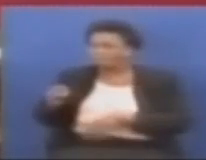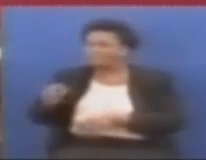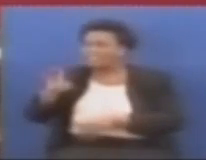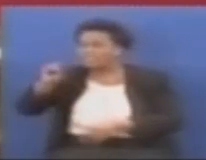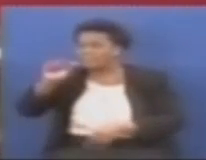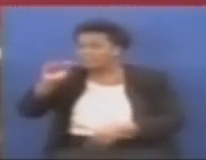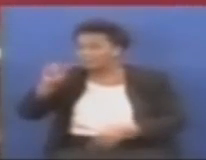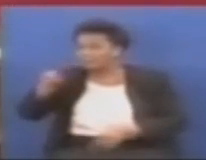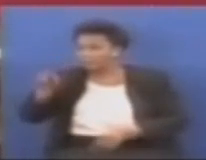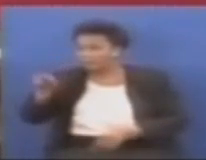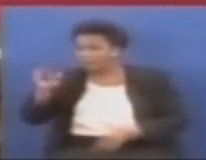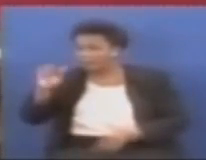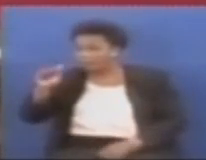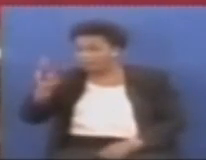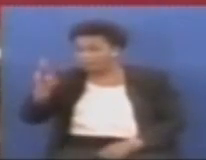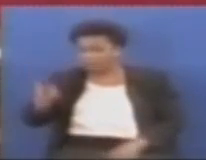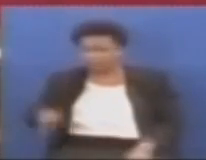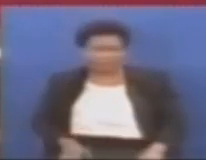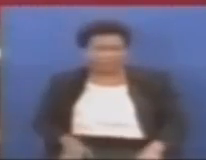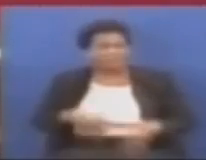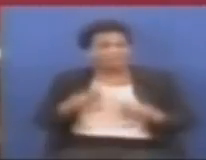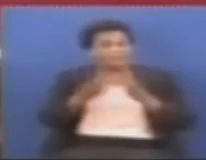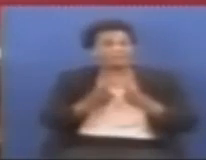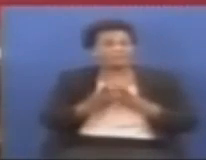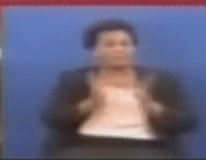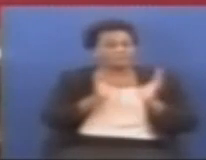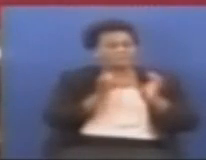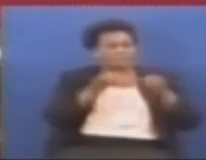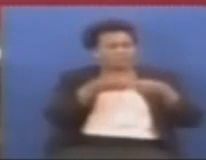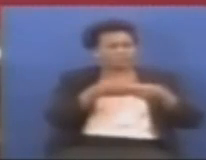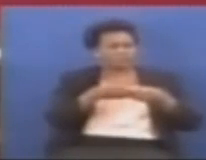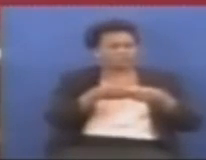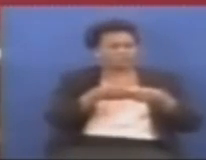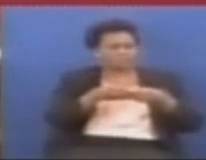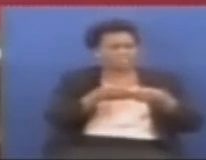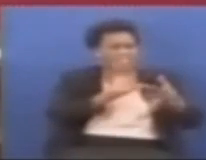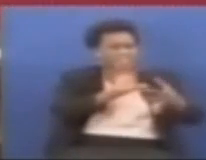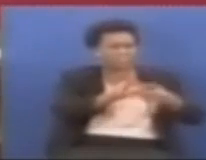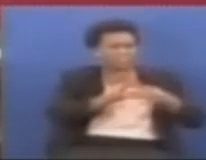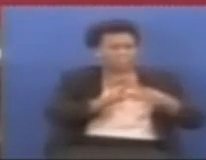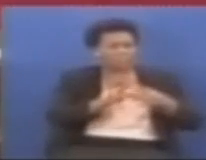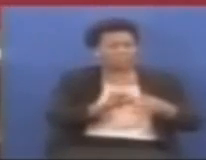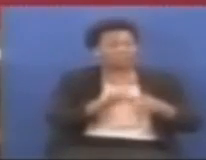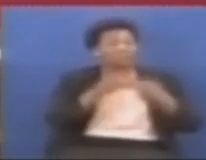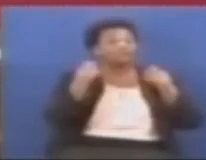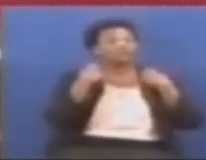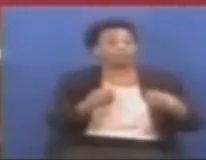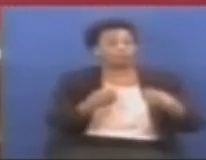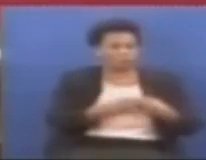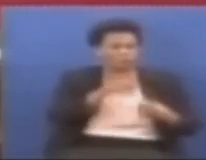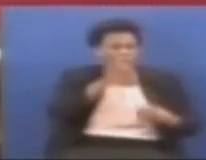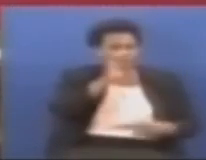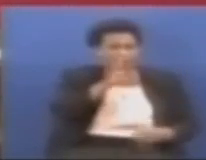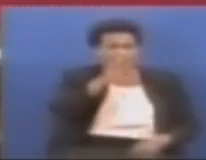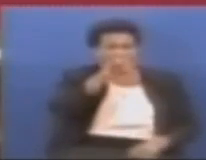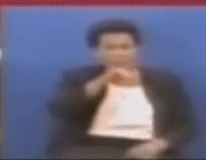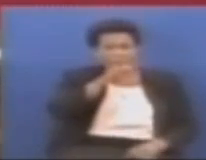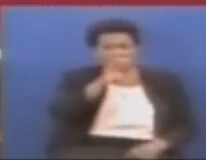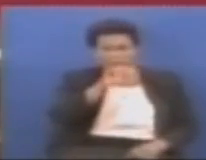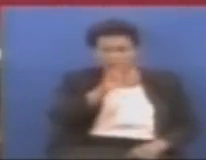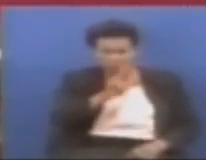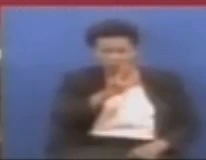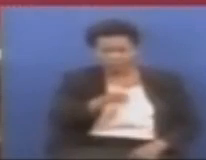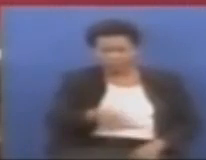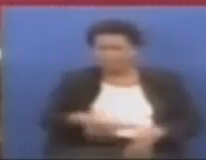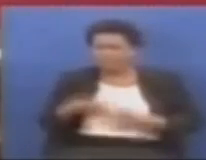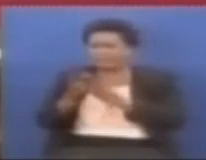Kusini. Swali lake linauliza, uvuvi haramu unazidi kushamiri siku hadi siku, hasa kwenye maeneo ya Songosongo na Somanga, na